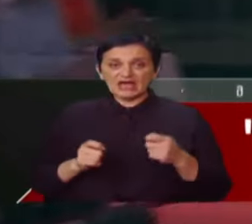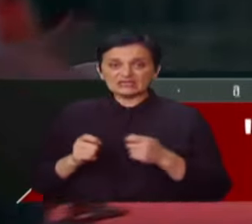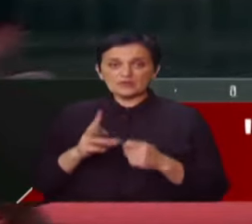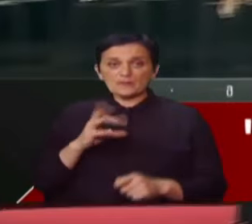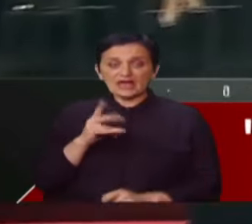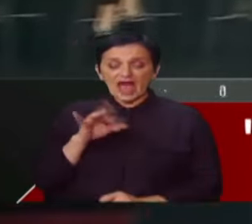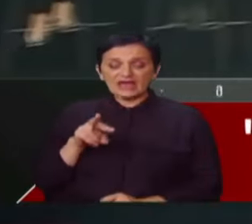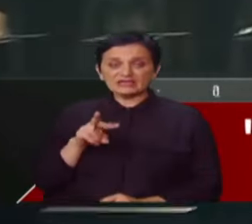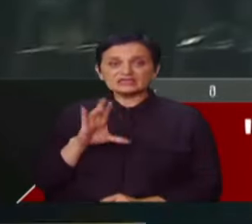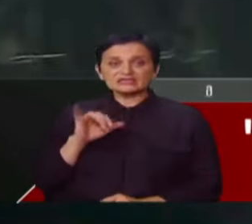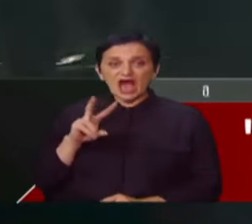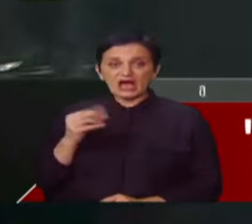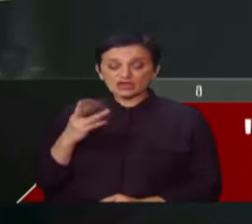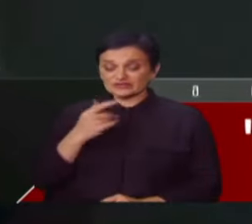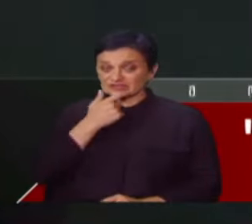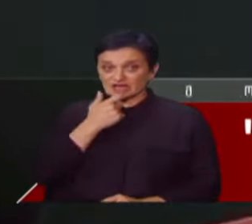მიხეილ სააკაშვილი, რომელიც